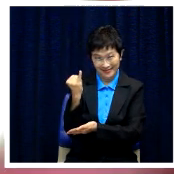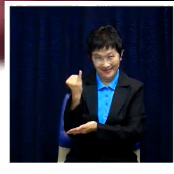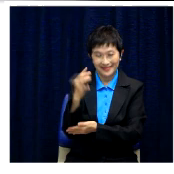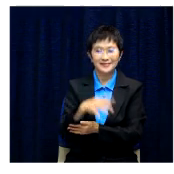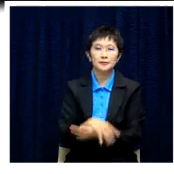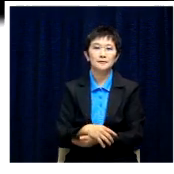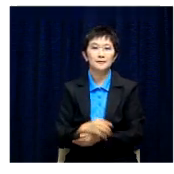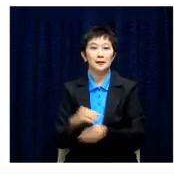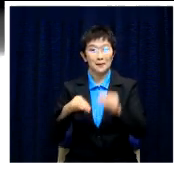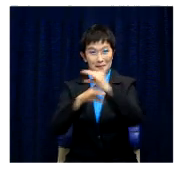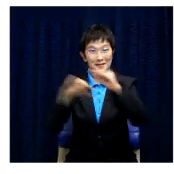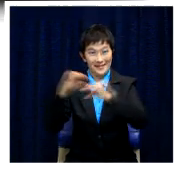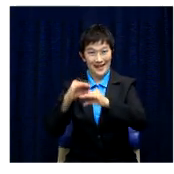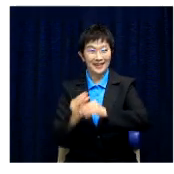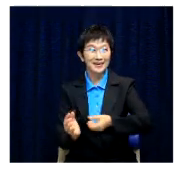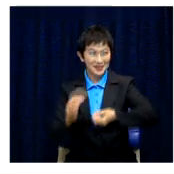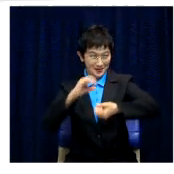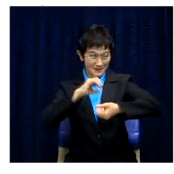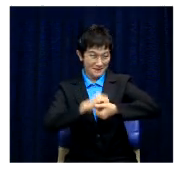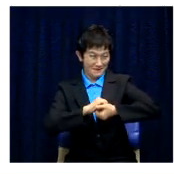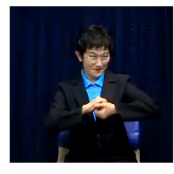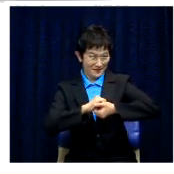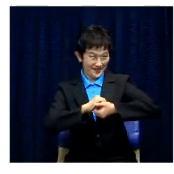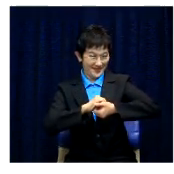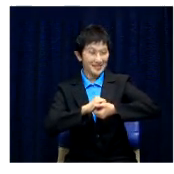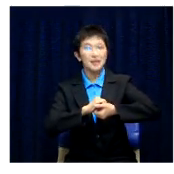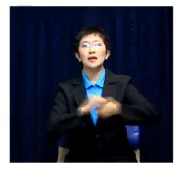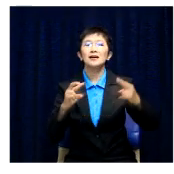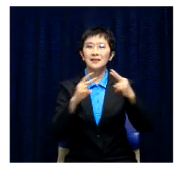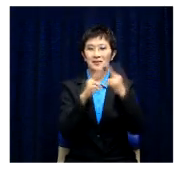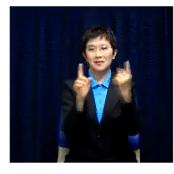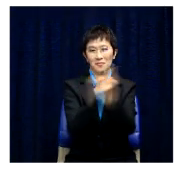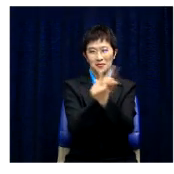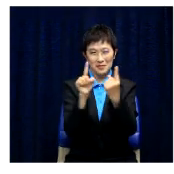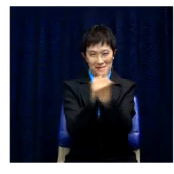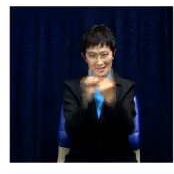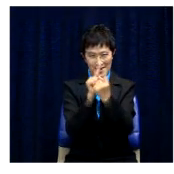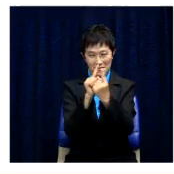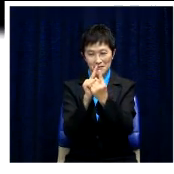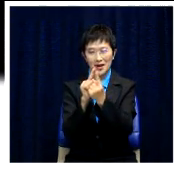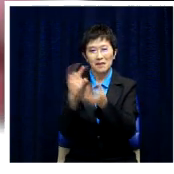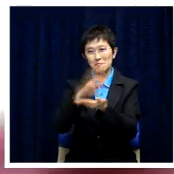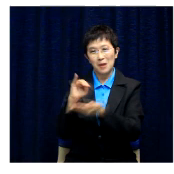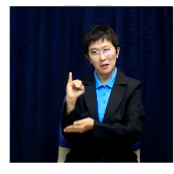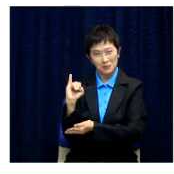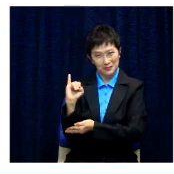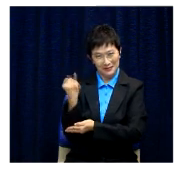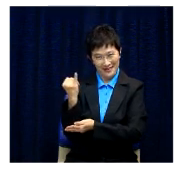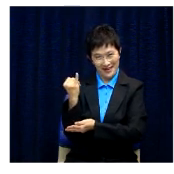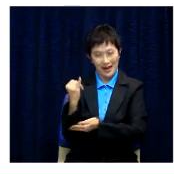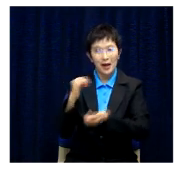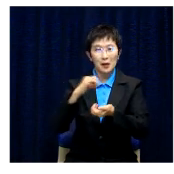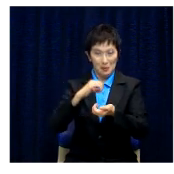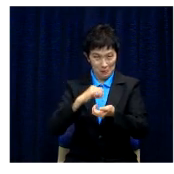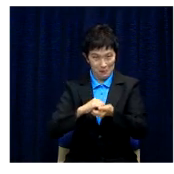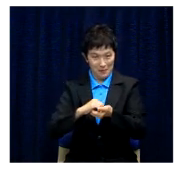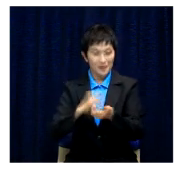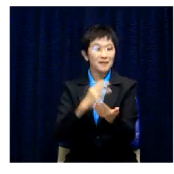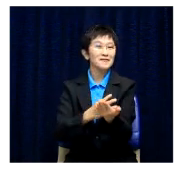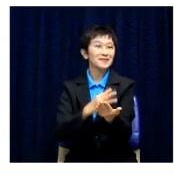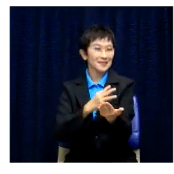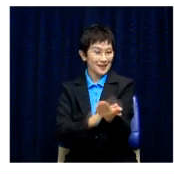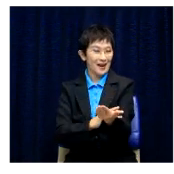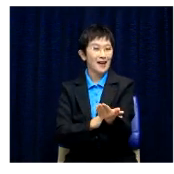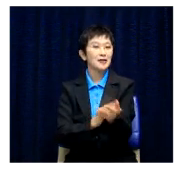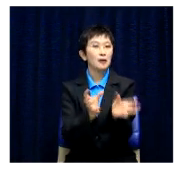ซึ่งเป็นโครงการความร่วมมือระหว่างกระทรวงวัฒนธรรมกับจุฬาลงกรณ์มหาวิทยาลัยตลอดจนความร่วมมือทางวิชาการกับก